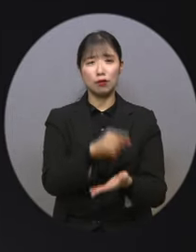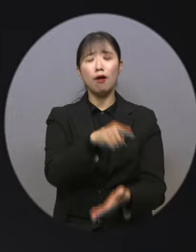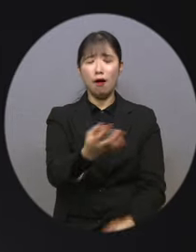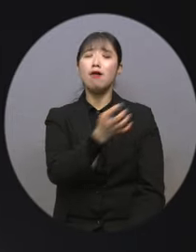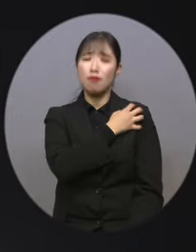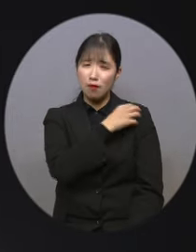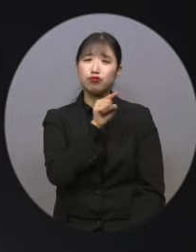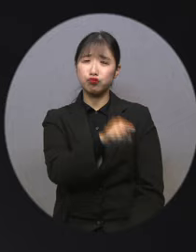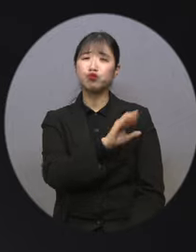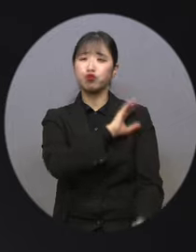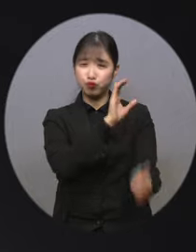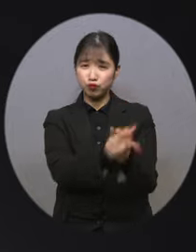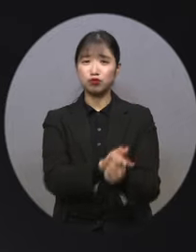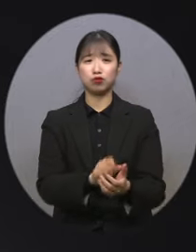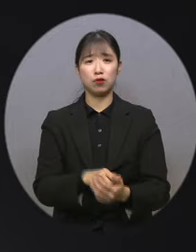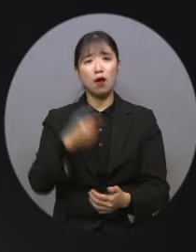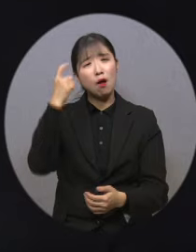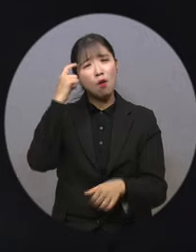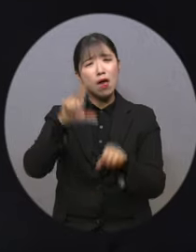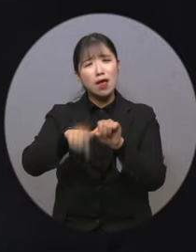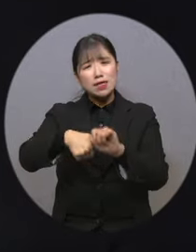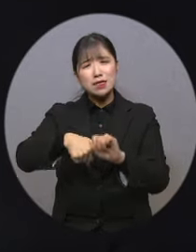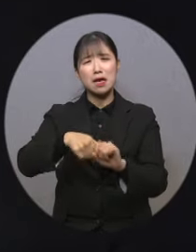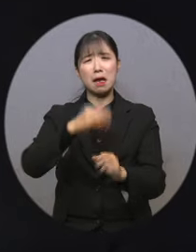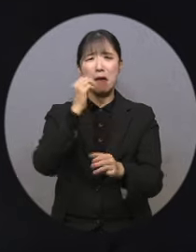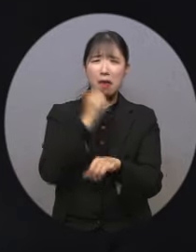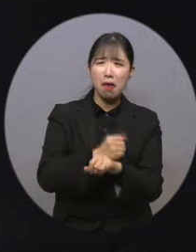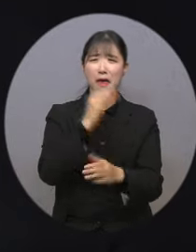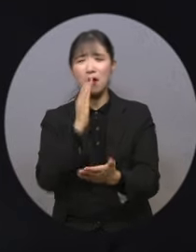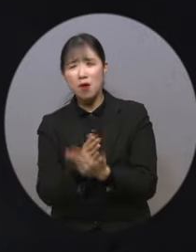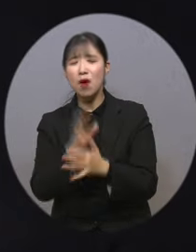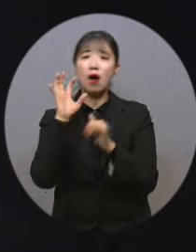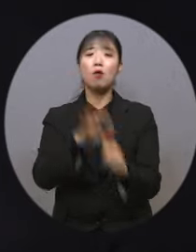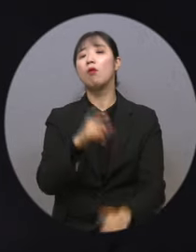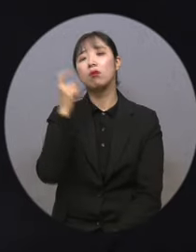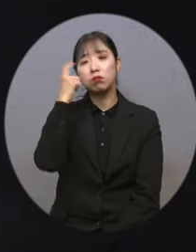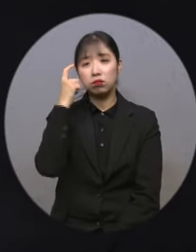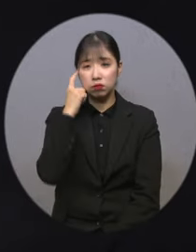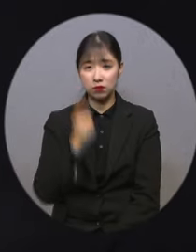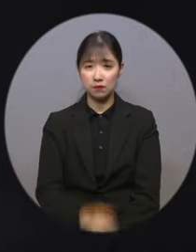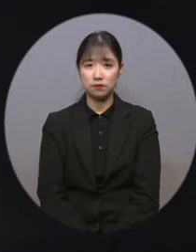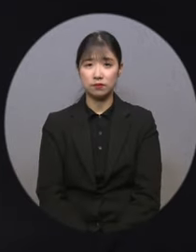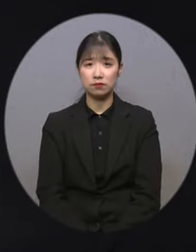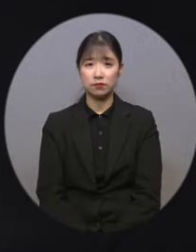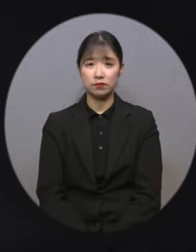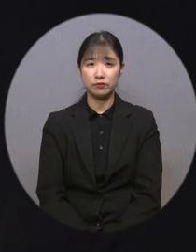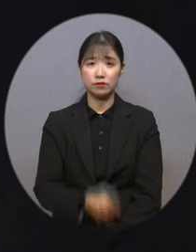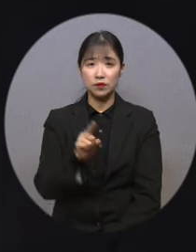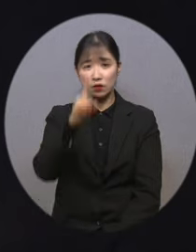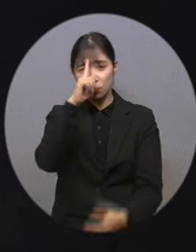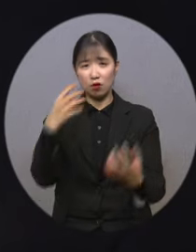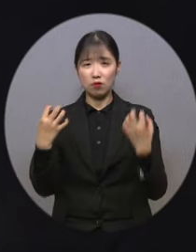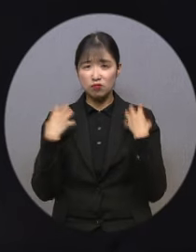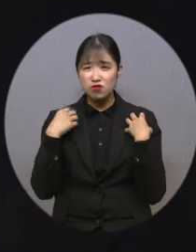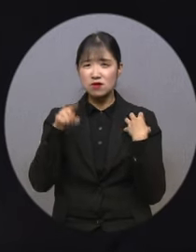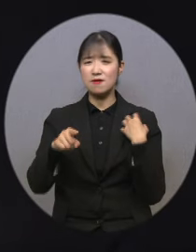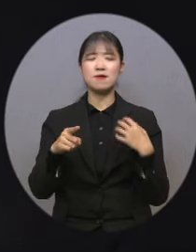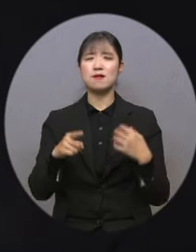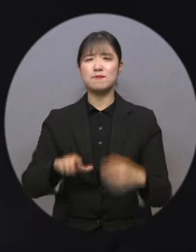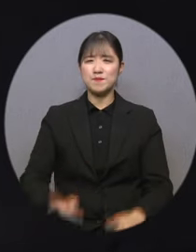되는 거야 그런데 왜 업소를 몇시까지 해라 하지 마라 이거 왜 합니까 이걸 정부가 당장 시정해야